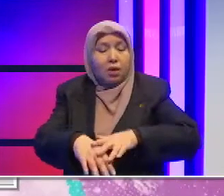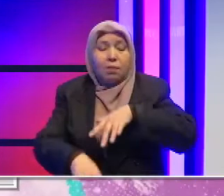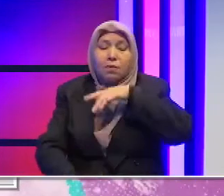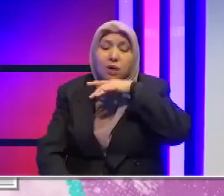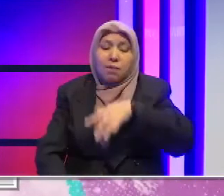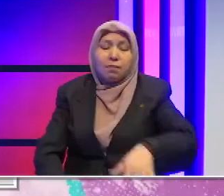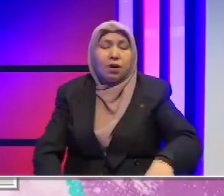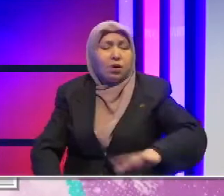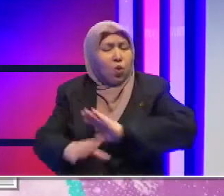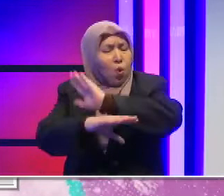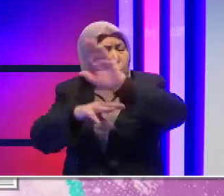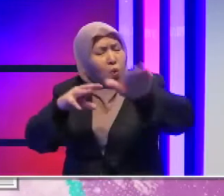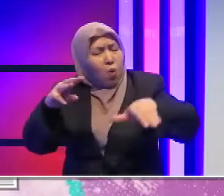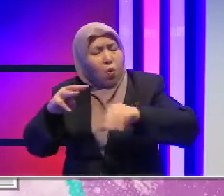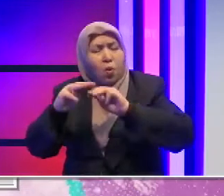ربك